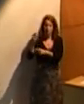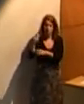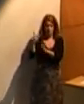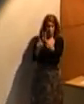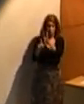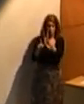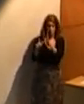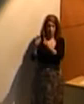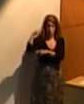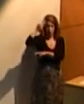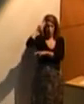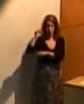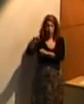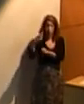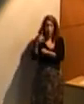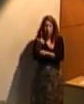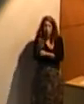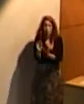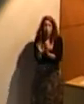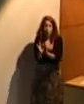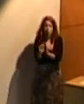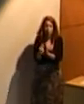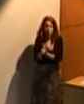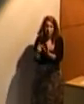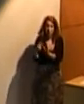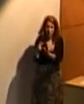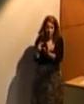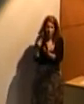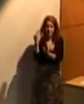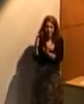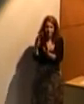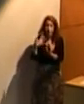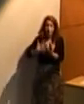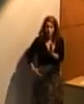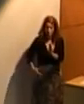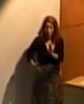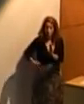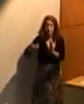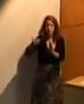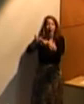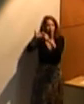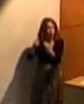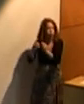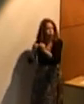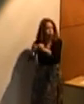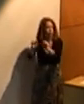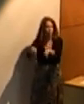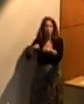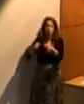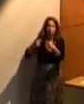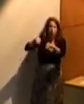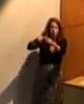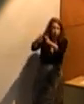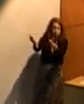peut profiter des fonctionnalités du bien y compris même dès lors qu'elles sont enlevées du corps donc c'est pas que je parle de lego et que j'ai parlé